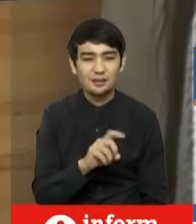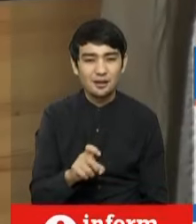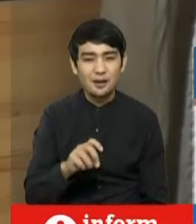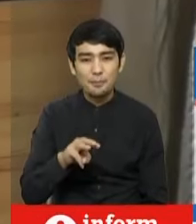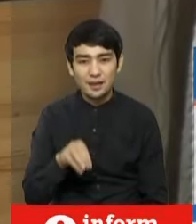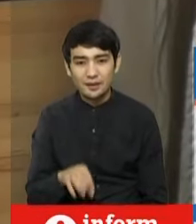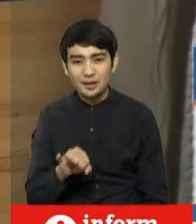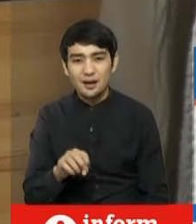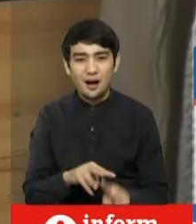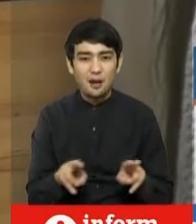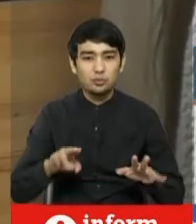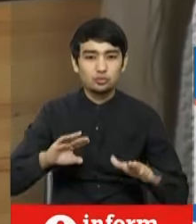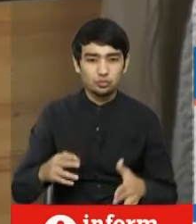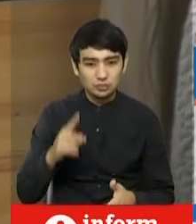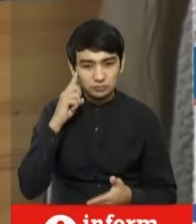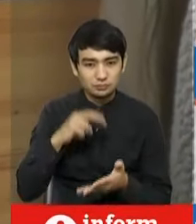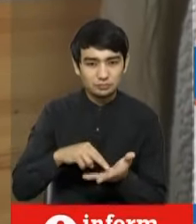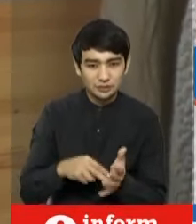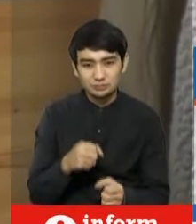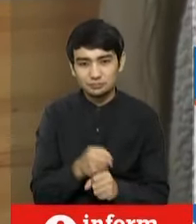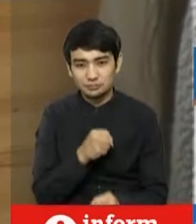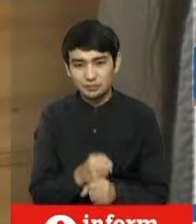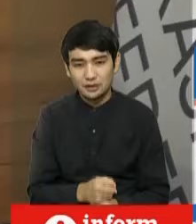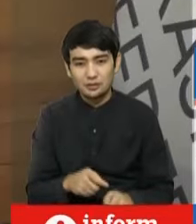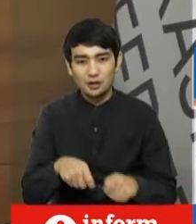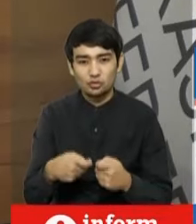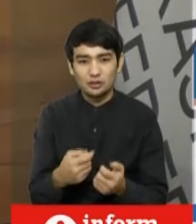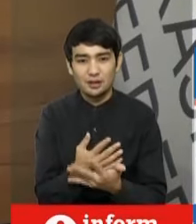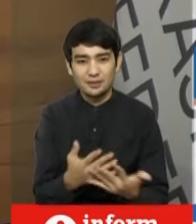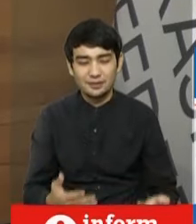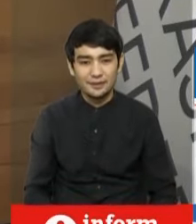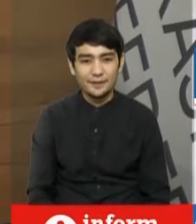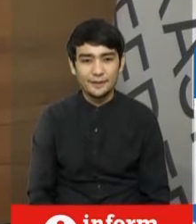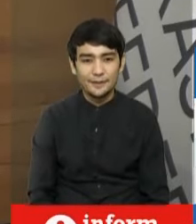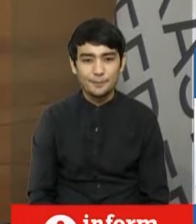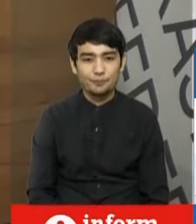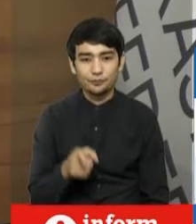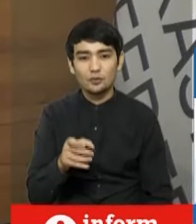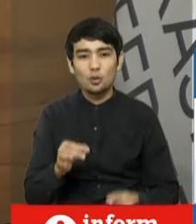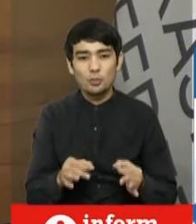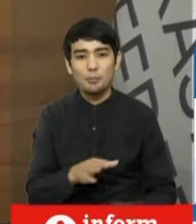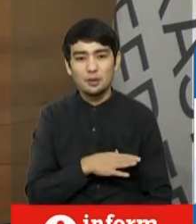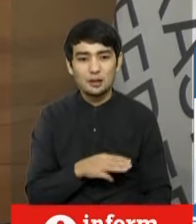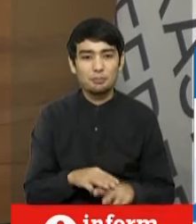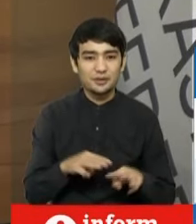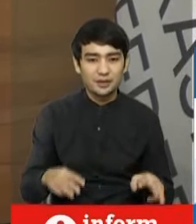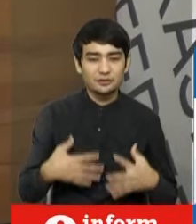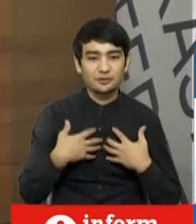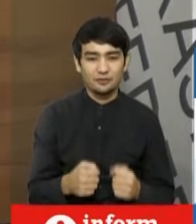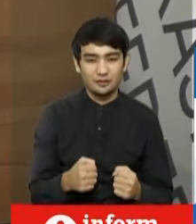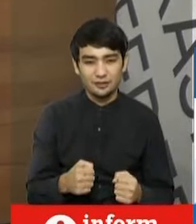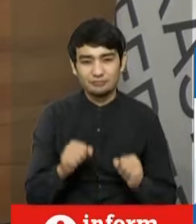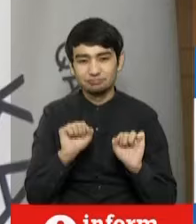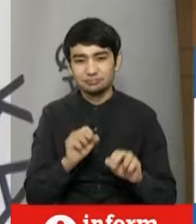рассматривать такие случаи в поле административных нарушений Эта норма была то есть Министерство здравоохранения предложило